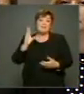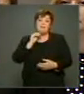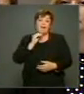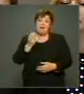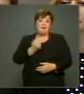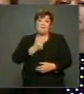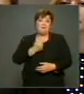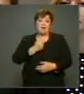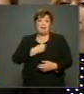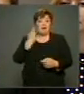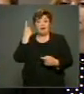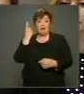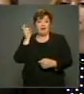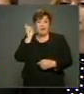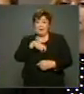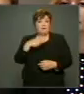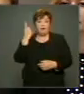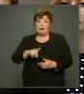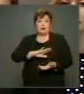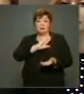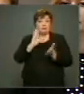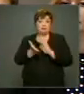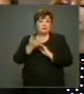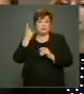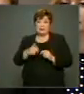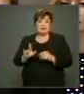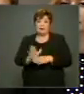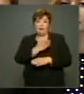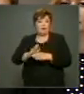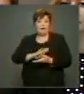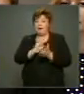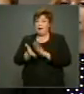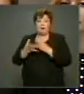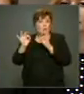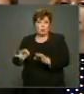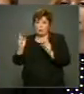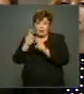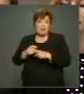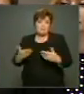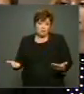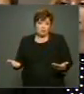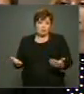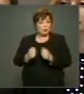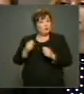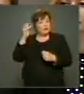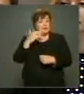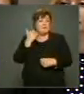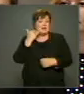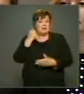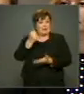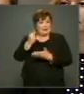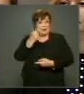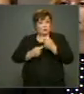ei tässä hetkessä pysty kaikkea korjaamaan ja asioita kuntoon laittamaan. Mutta jos ajattelee sitä, että viime kehysriihestä